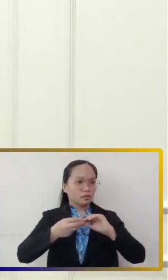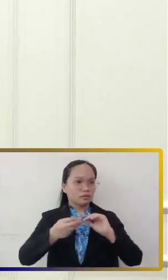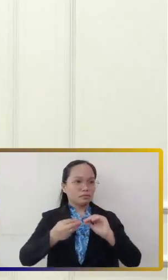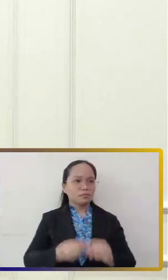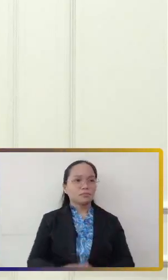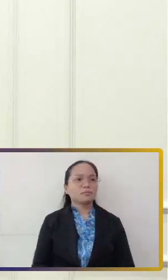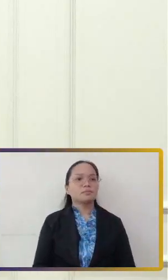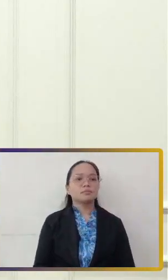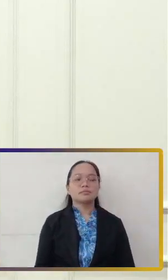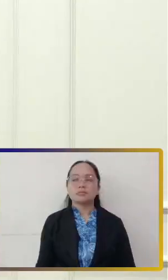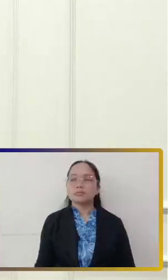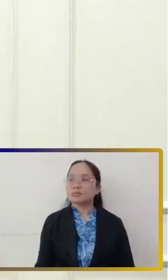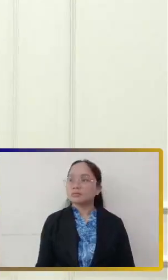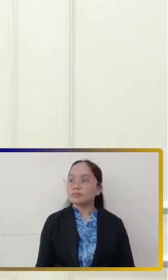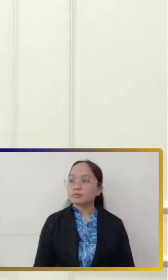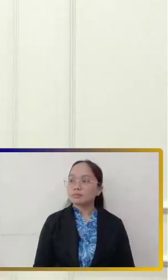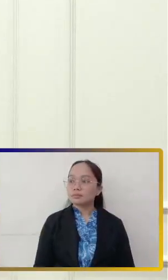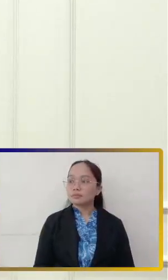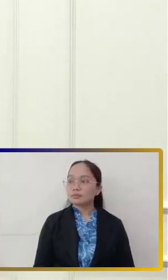Biyahe ako.